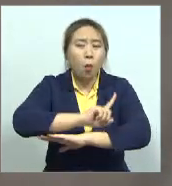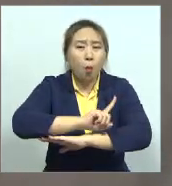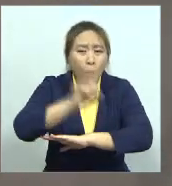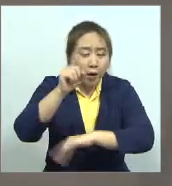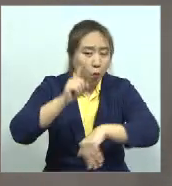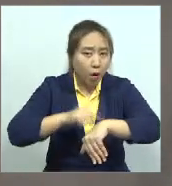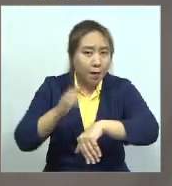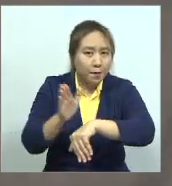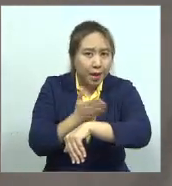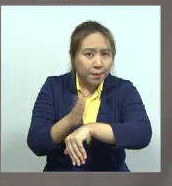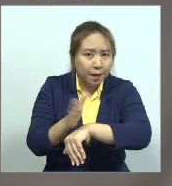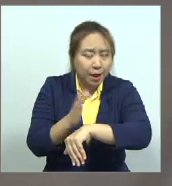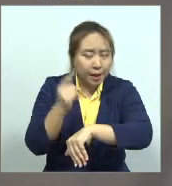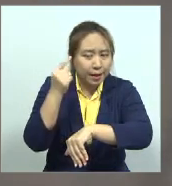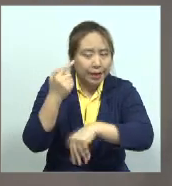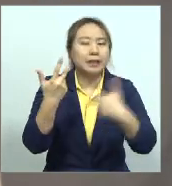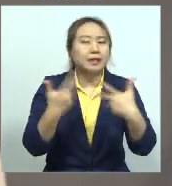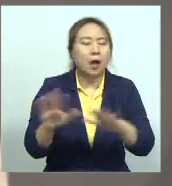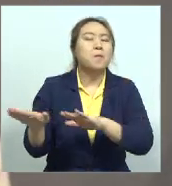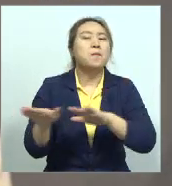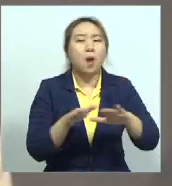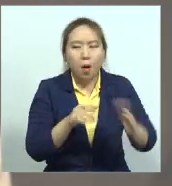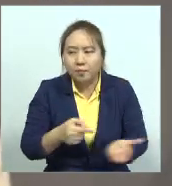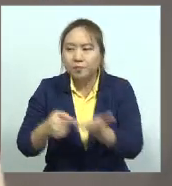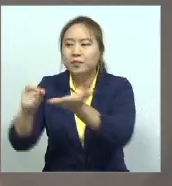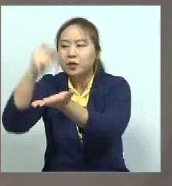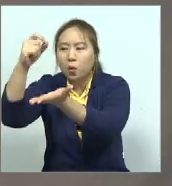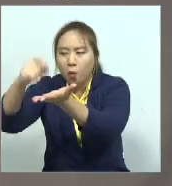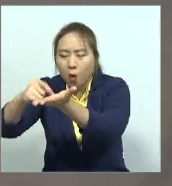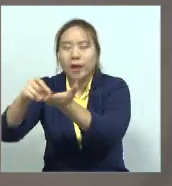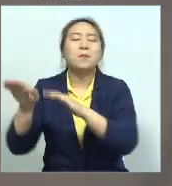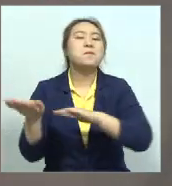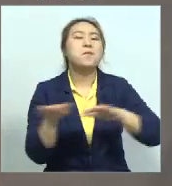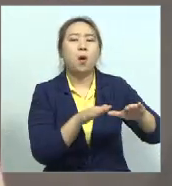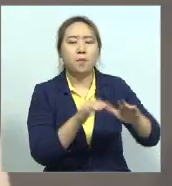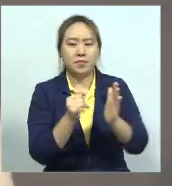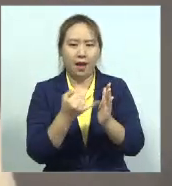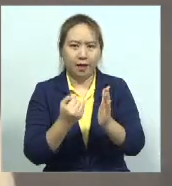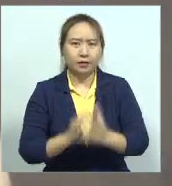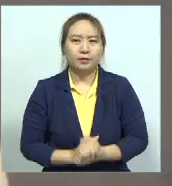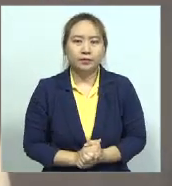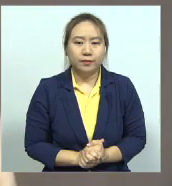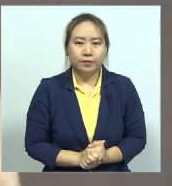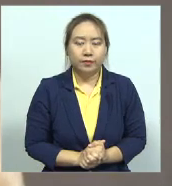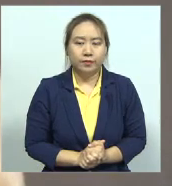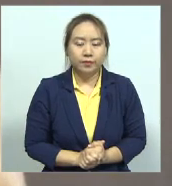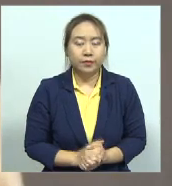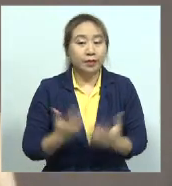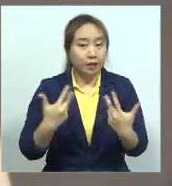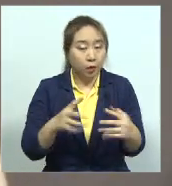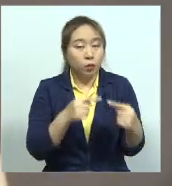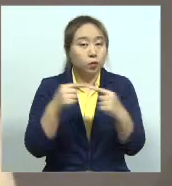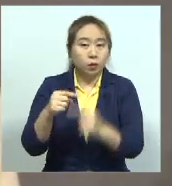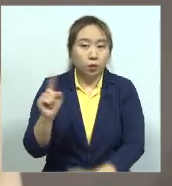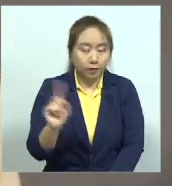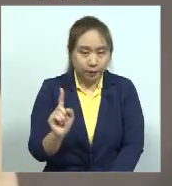ากันก็จะได้ถวายไปพร้อมกันแล้วก็กลับออกมาพร้อมกันไม่งั้นจะลักลั่นกันต่อจากนั้นก็โป